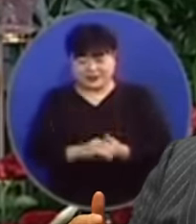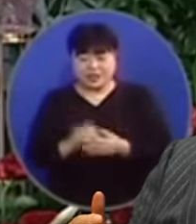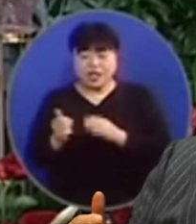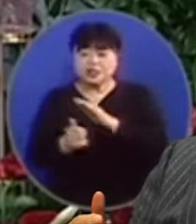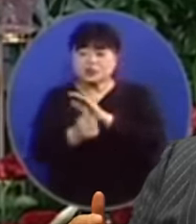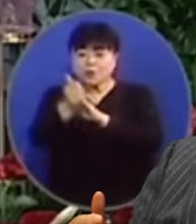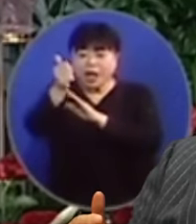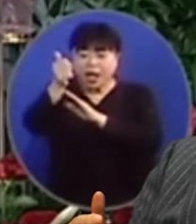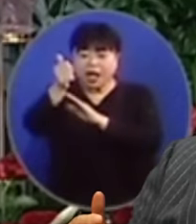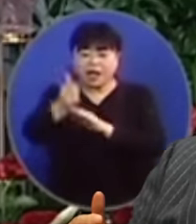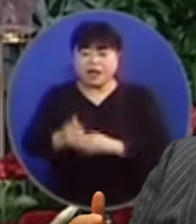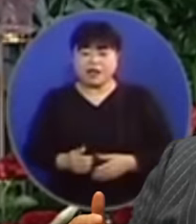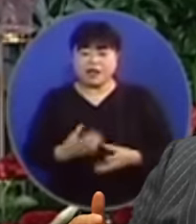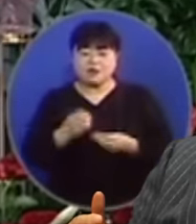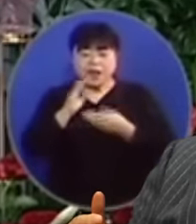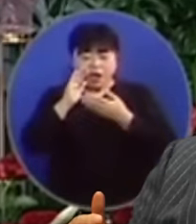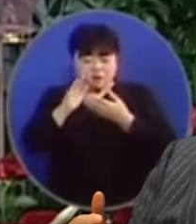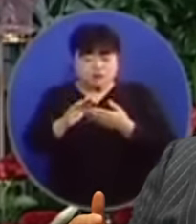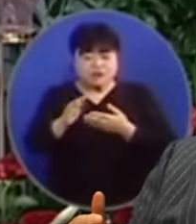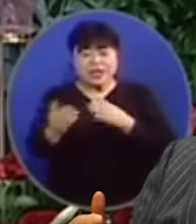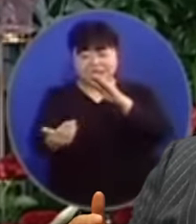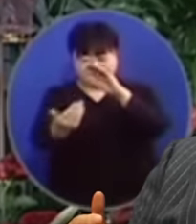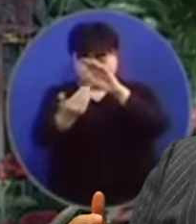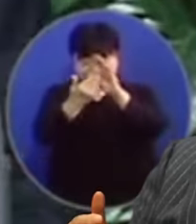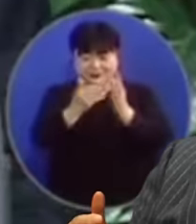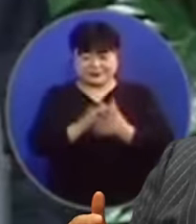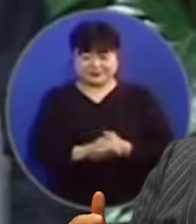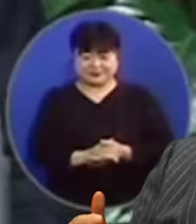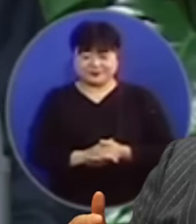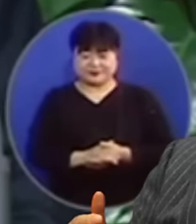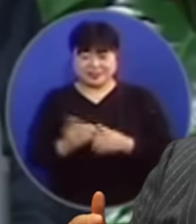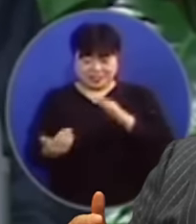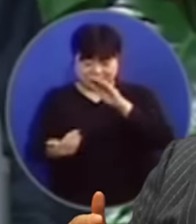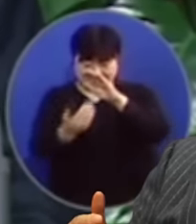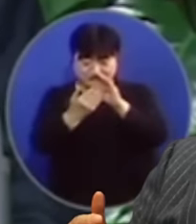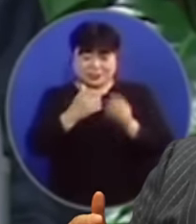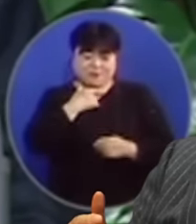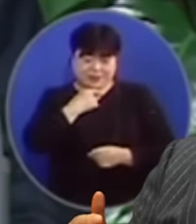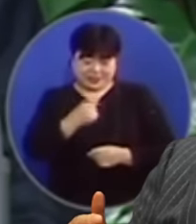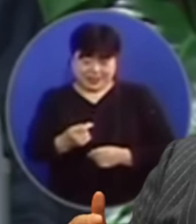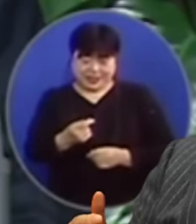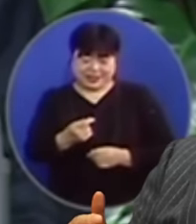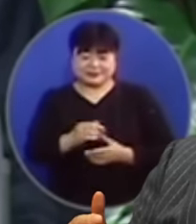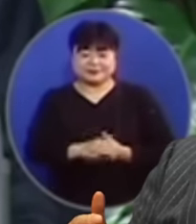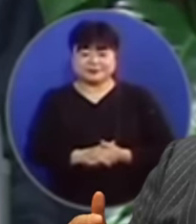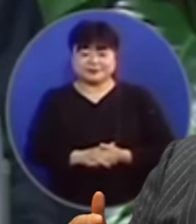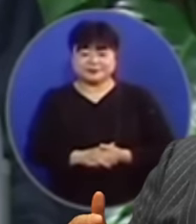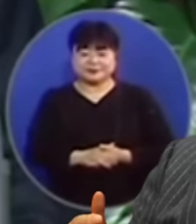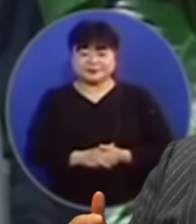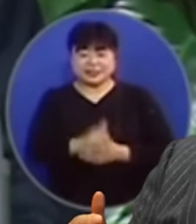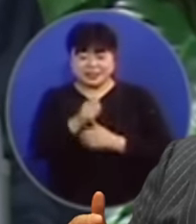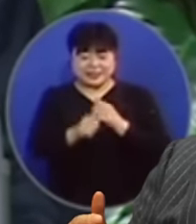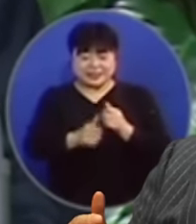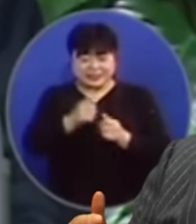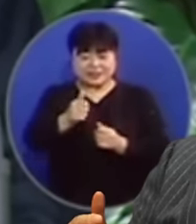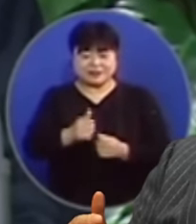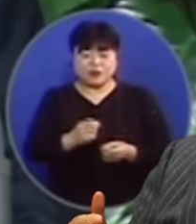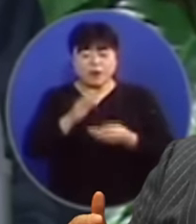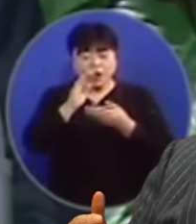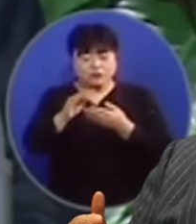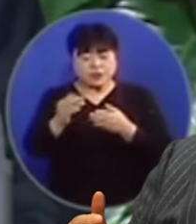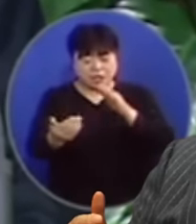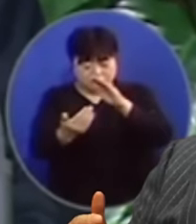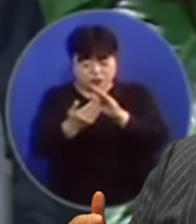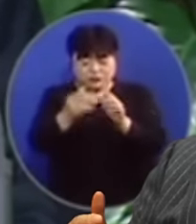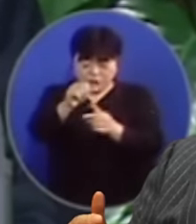소망은 언젠가 이루어질 것이다. 이루어지기를 바란다. 하나님, 언젠가